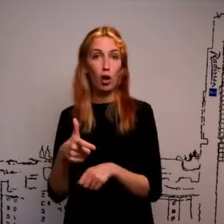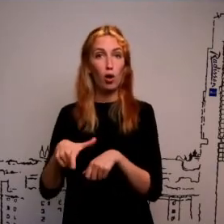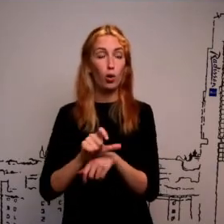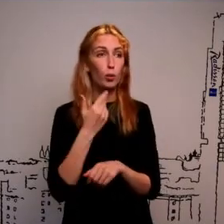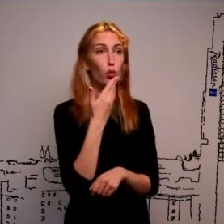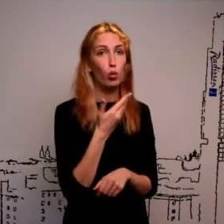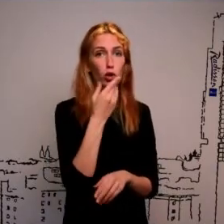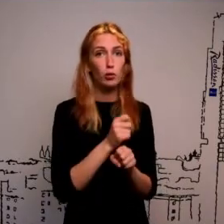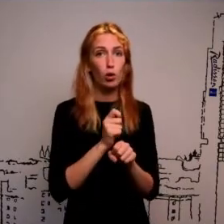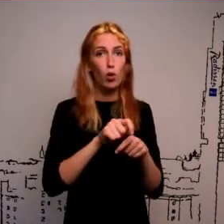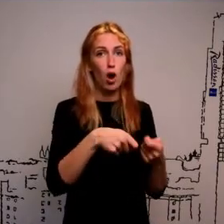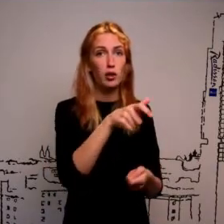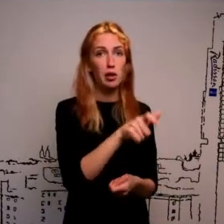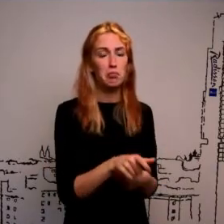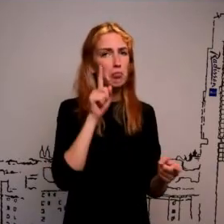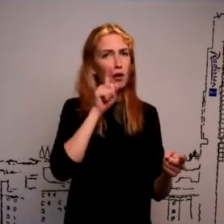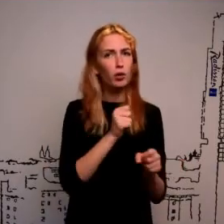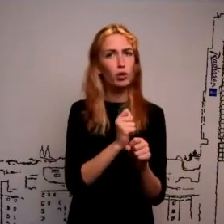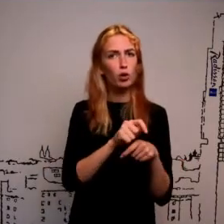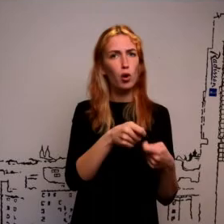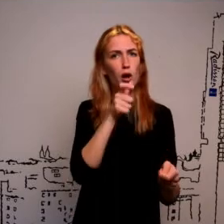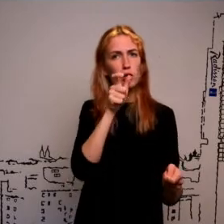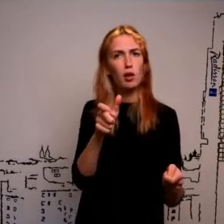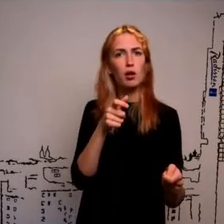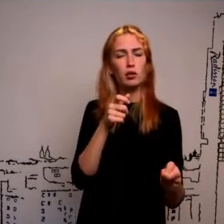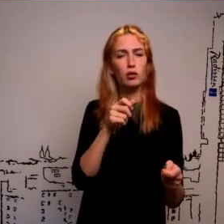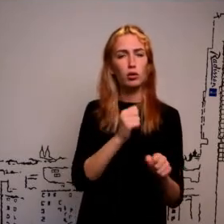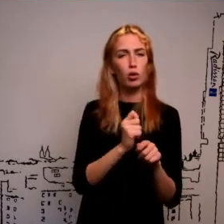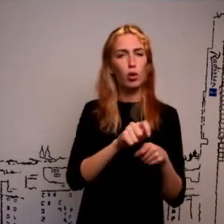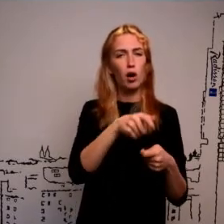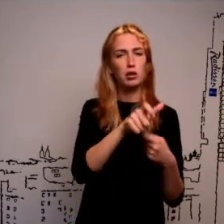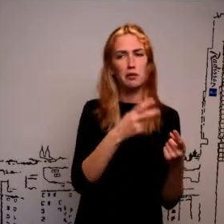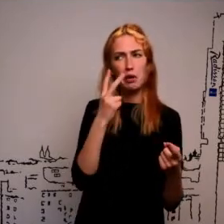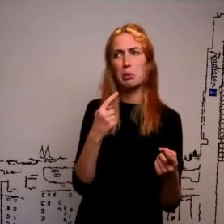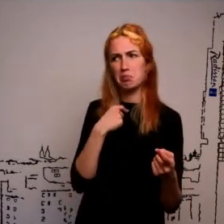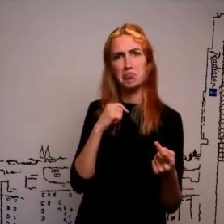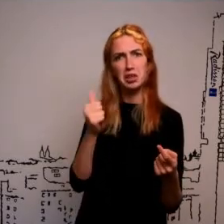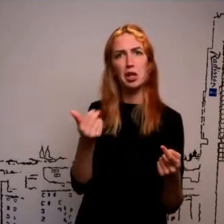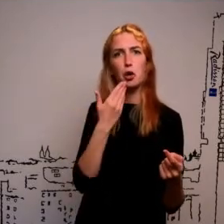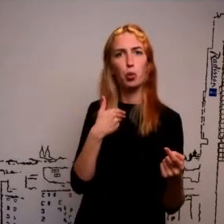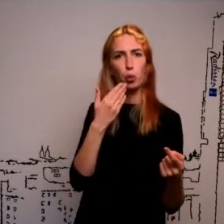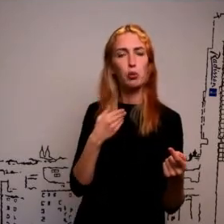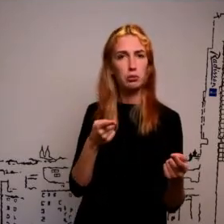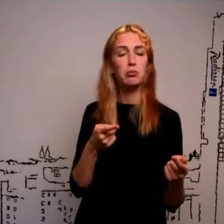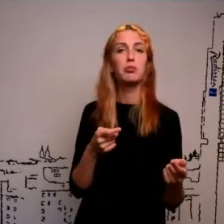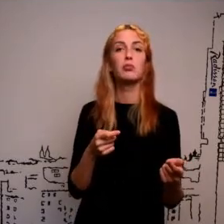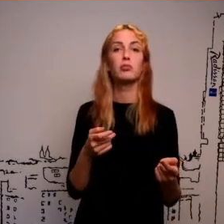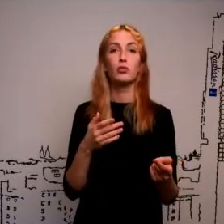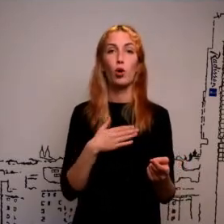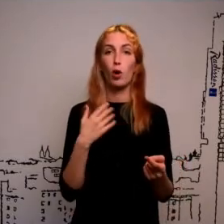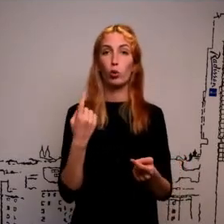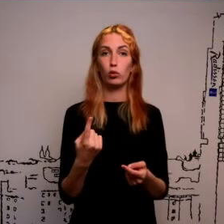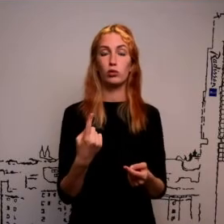tööandjalt küsimusi. Ma arvan, et tööandja võiks vaadata, et see on väga hea, et ta küsib ju, sest selle võrra mul on üks